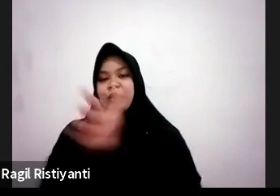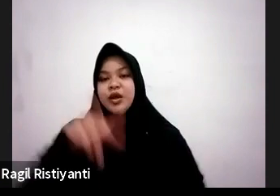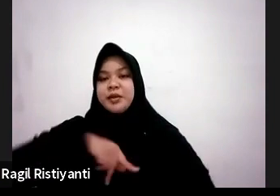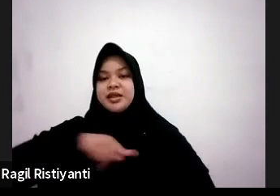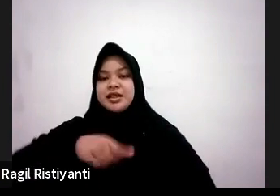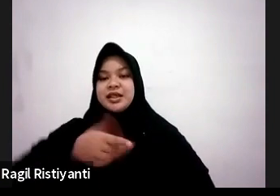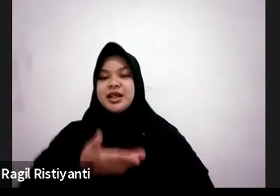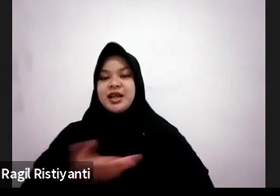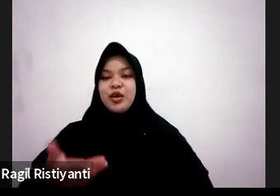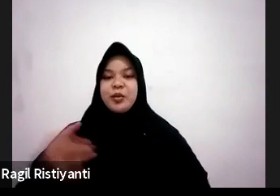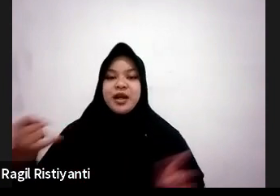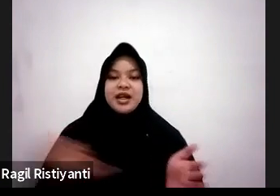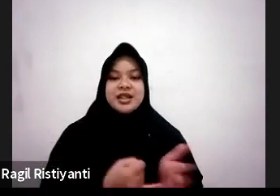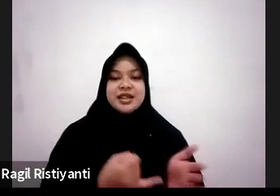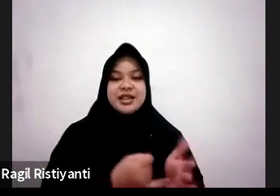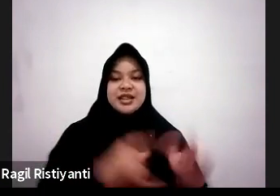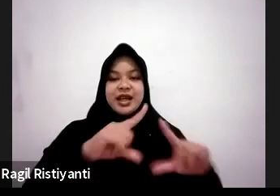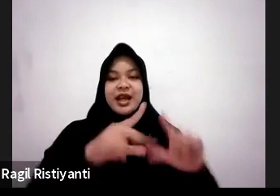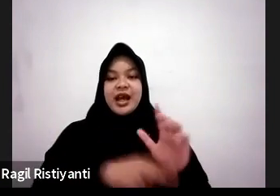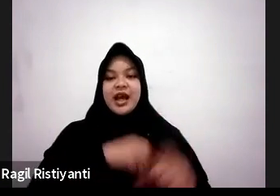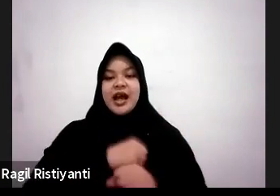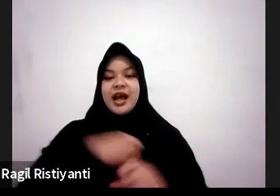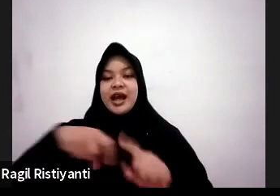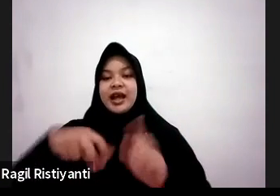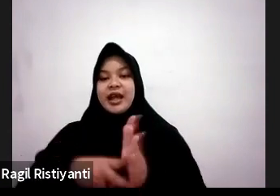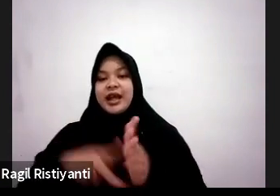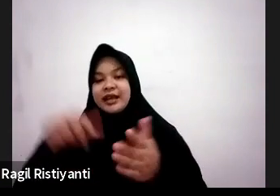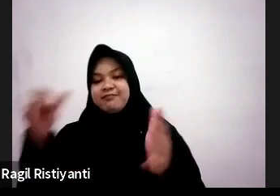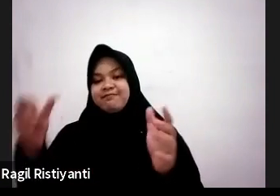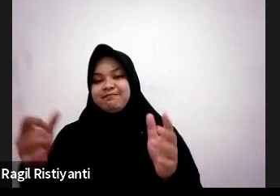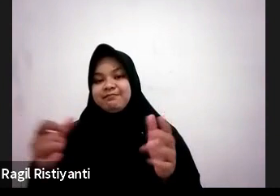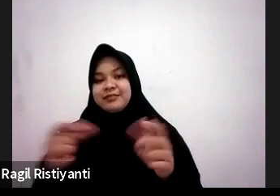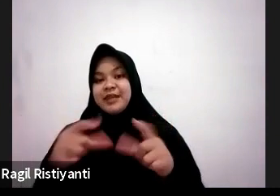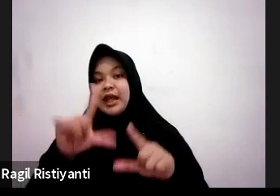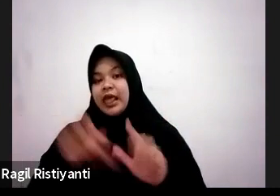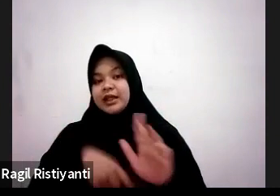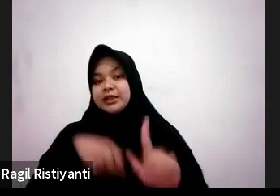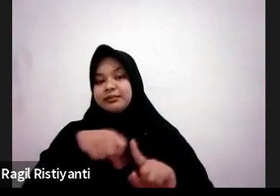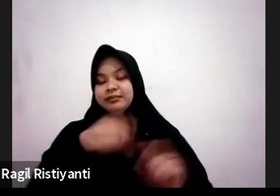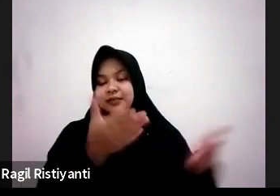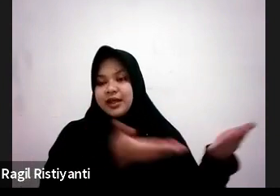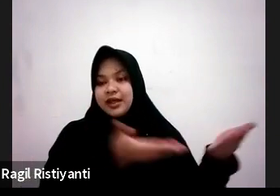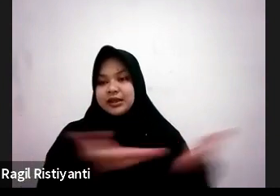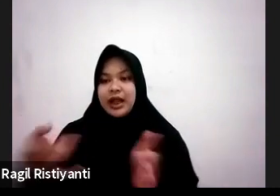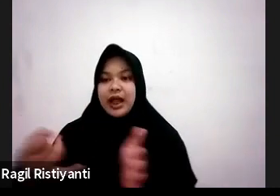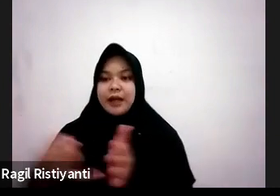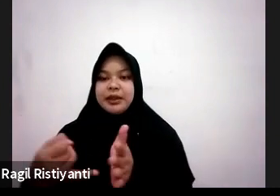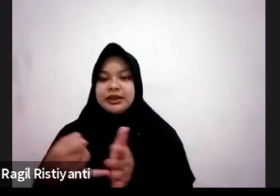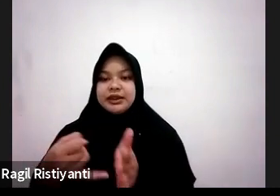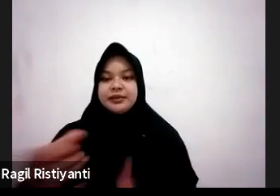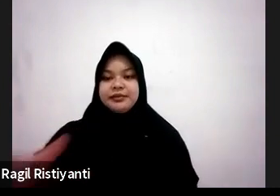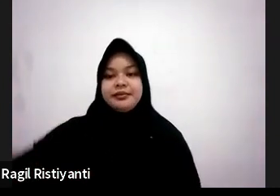persilahkan untuk mengisi angket di Link yang telah tersedia di komentar kepada panitia setiap akan untuk membagikan link